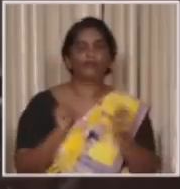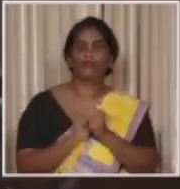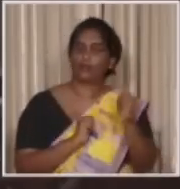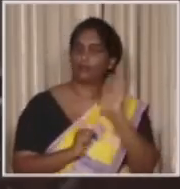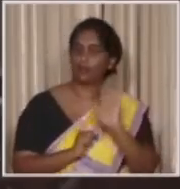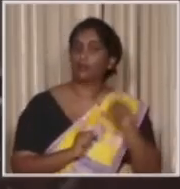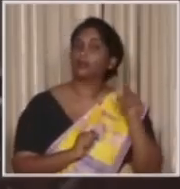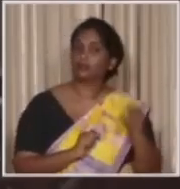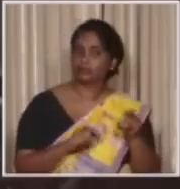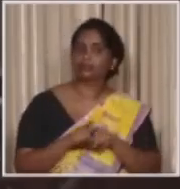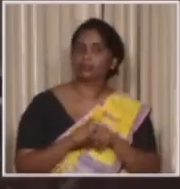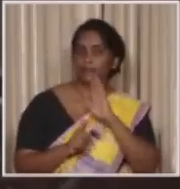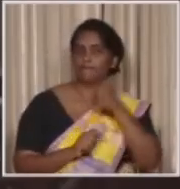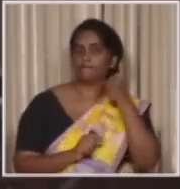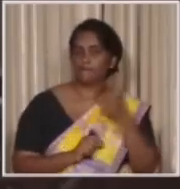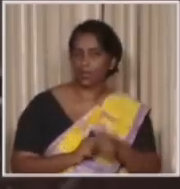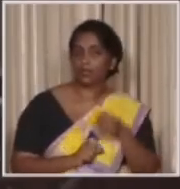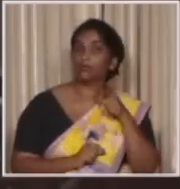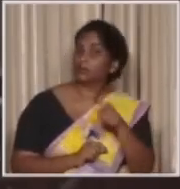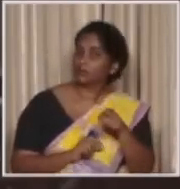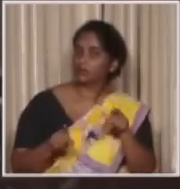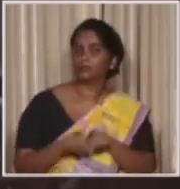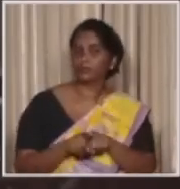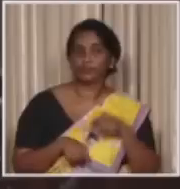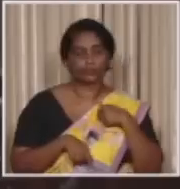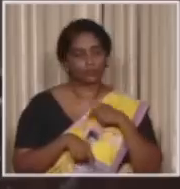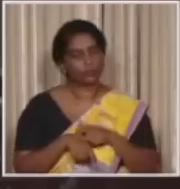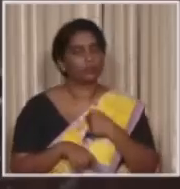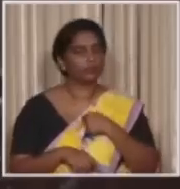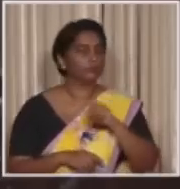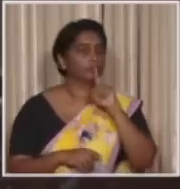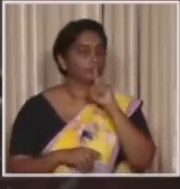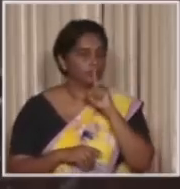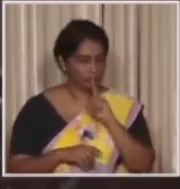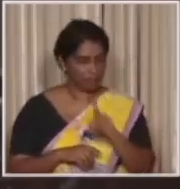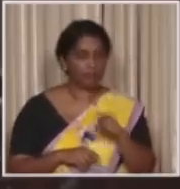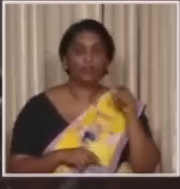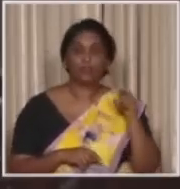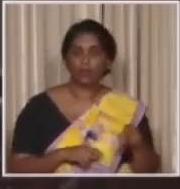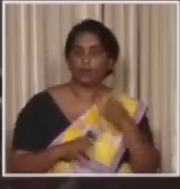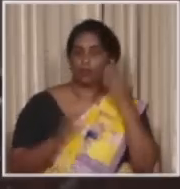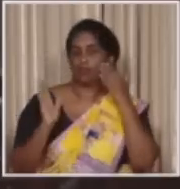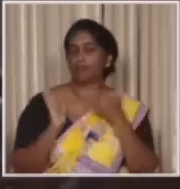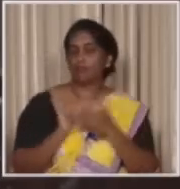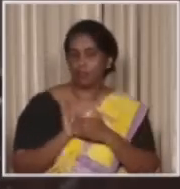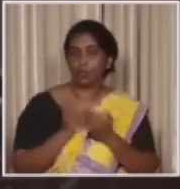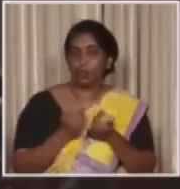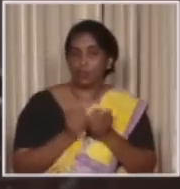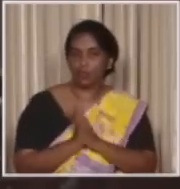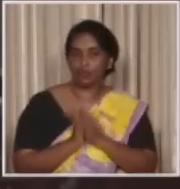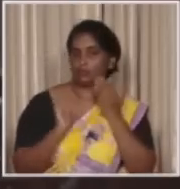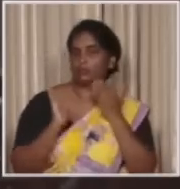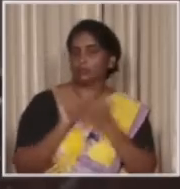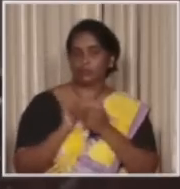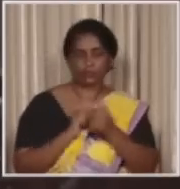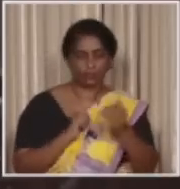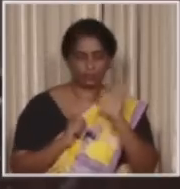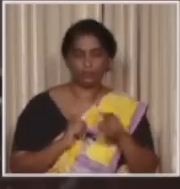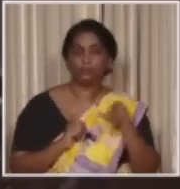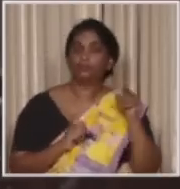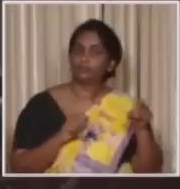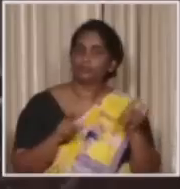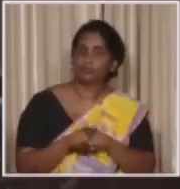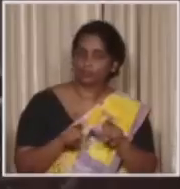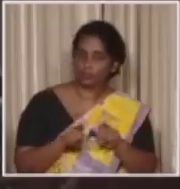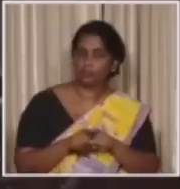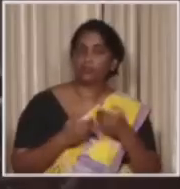ඕන. ඒ නිසයි මේක වැදගත් වෙන්නේ. ඒ නිසා මේ වෙලාවේ මම යෝජනා කරන්නේ මේක සම්බන්ධව Tamange අවධානය යොමු කරන්න කියලා. ඒ